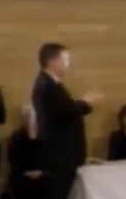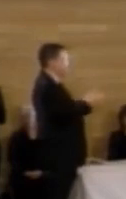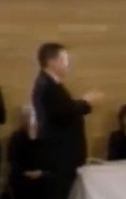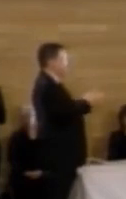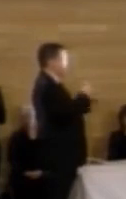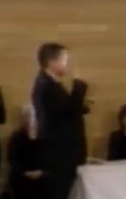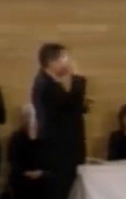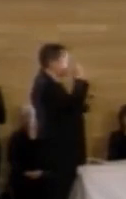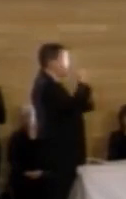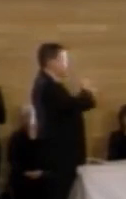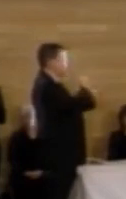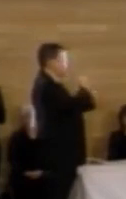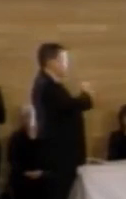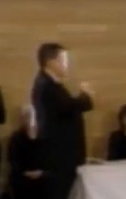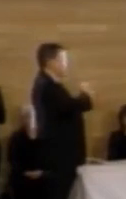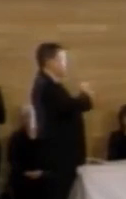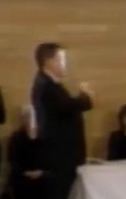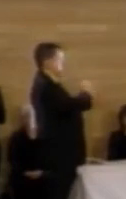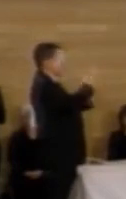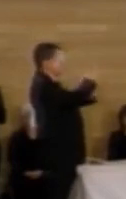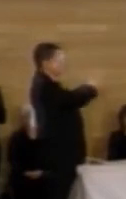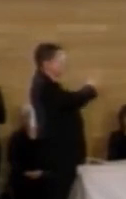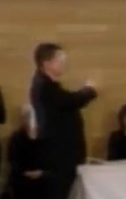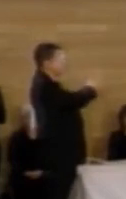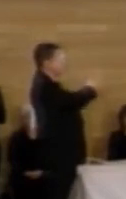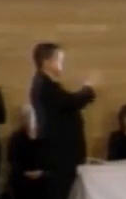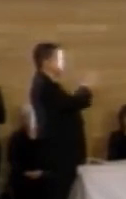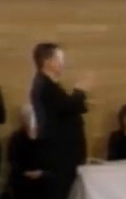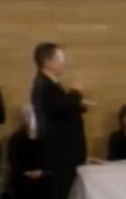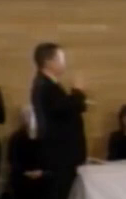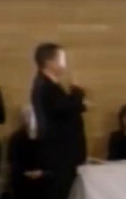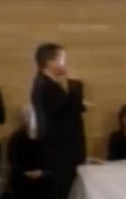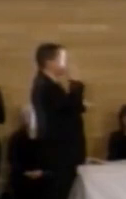す姿を実感できるようになってきました。